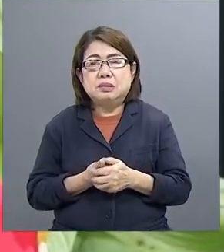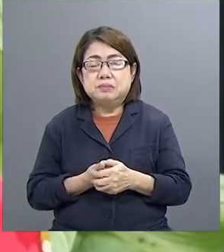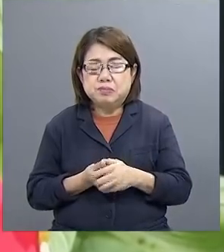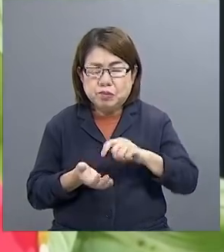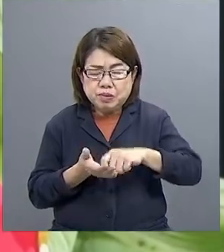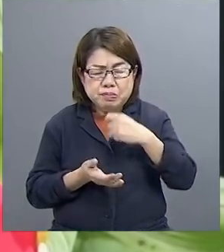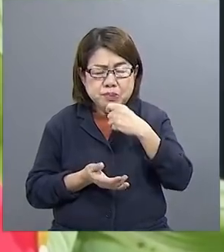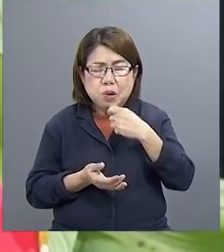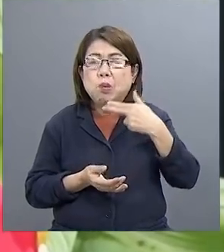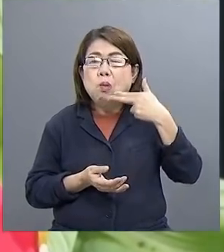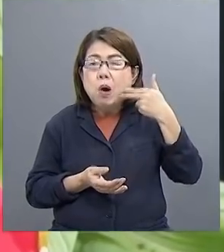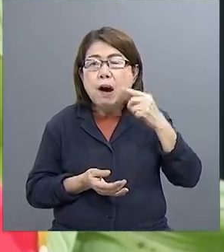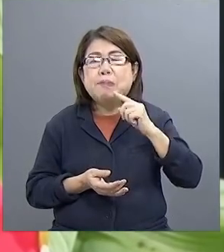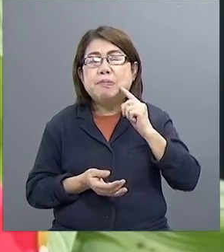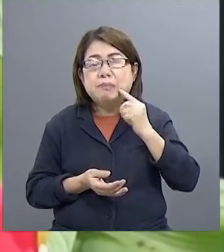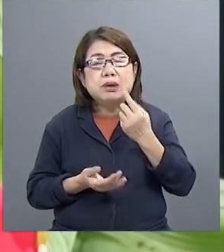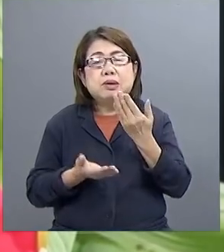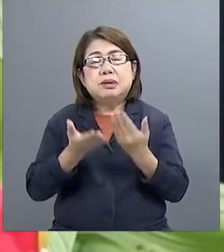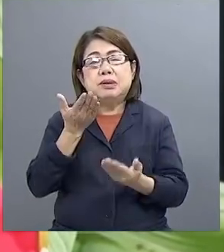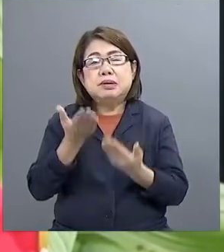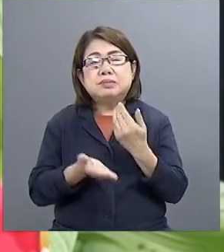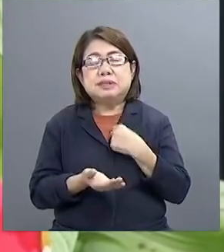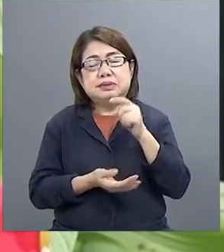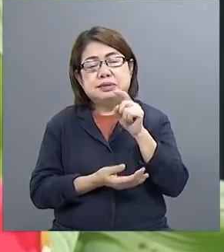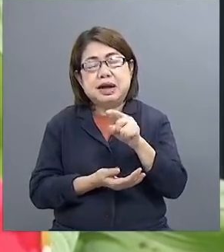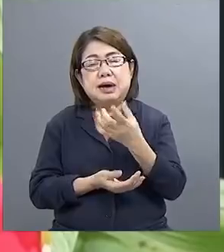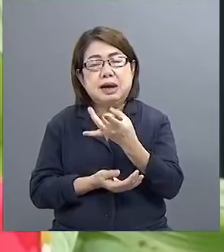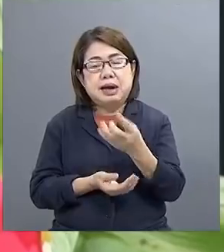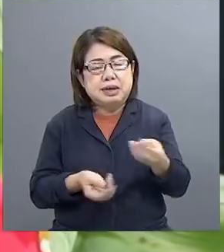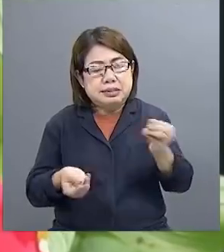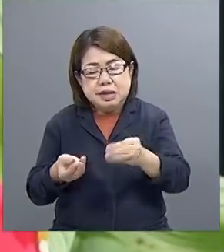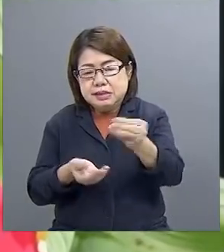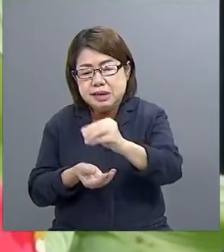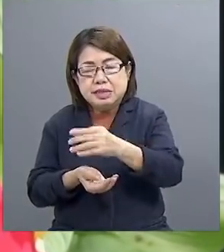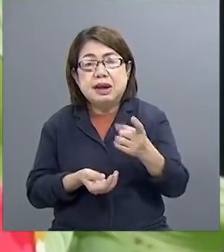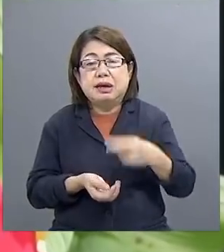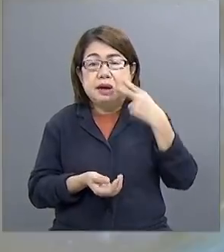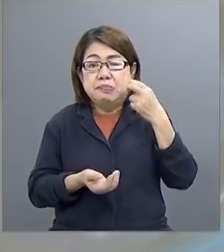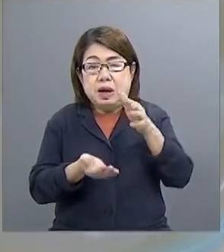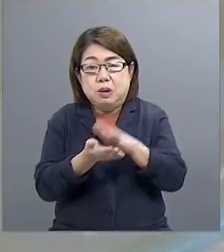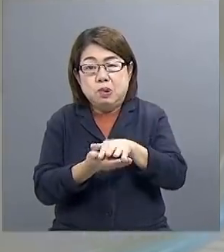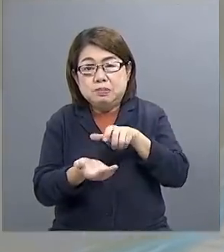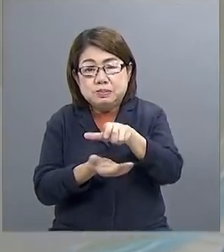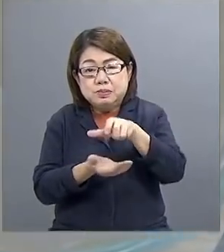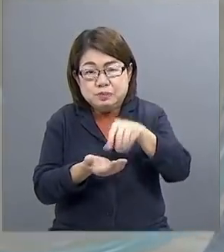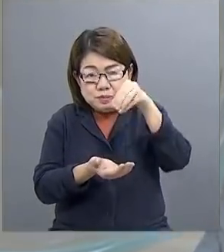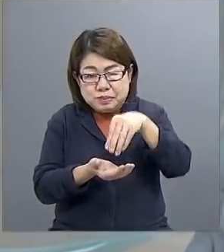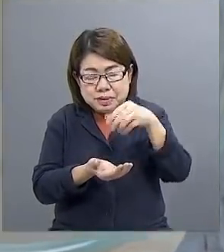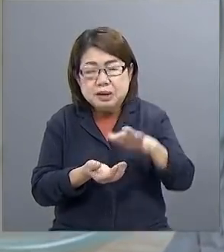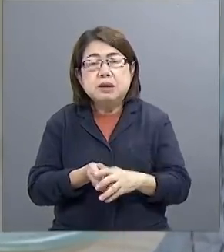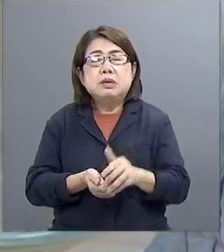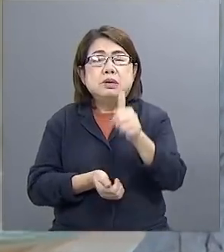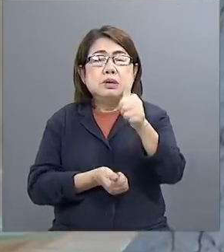นะคะแล้วแต่เมนูที่ลูกค้าสั่งทานกับน้ำแข็งนี้จะช่วยกระดับภัยร้อนได้ดีค่ะ